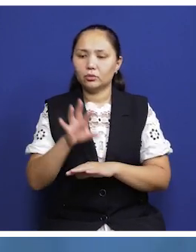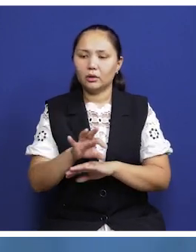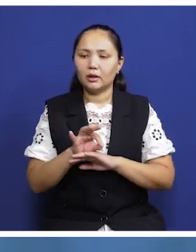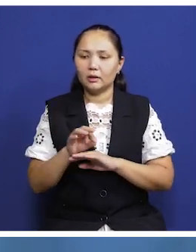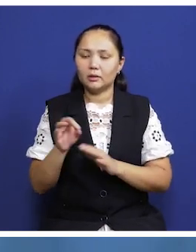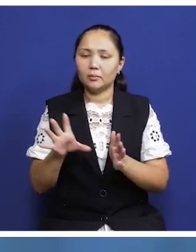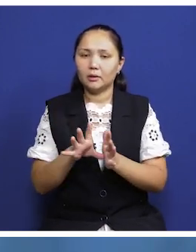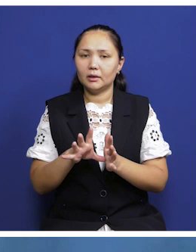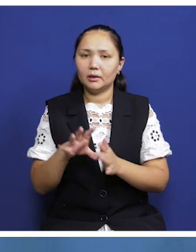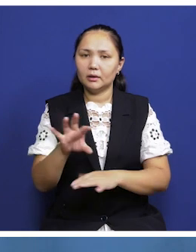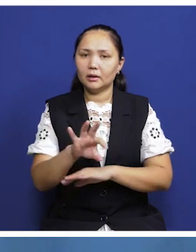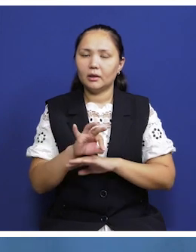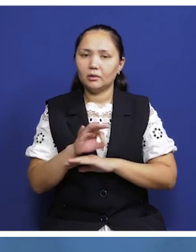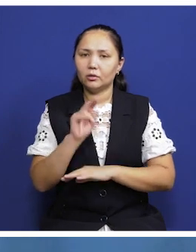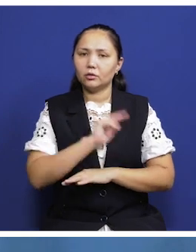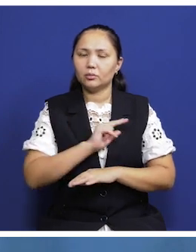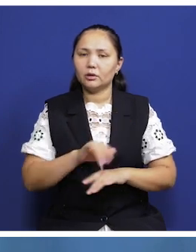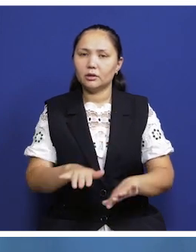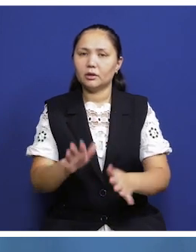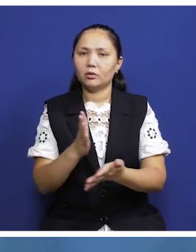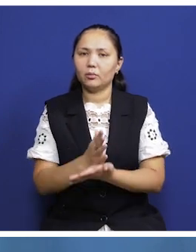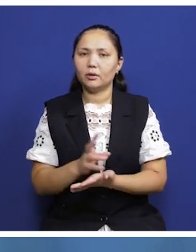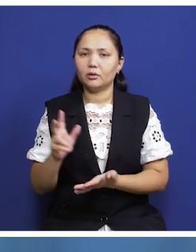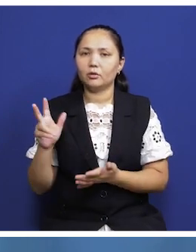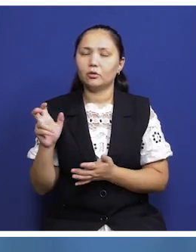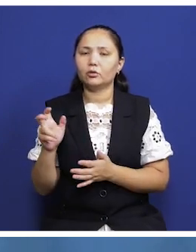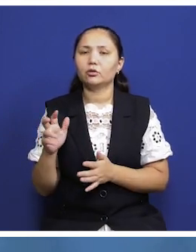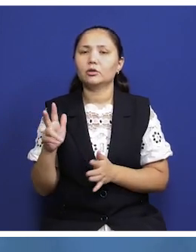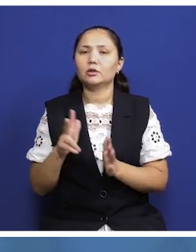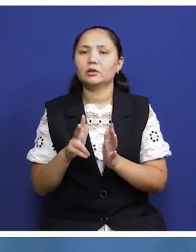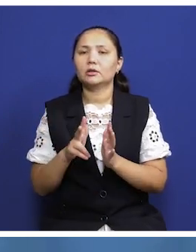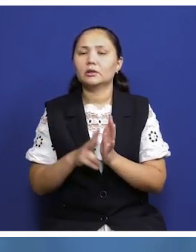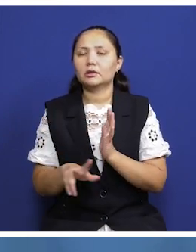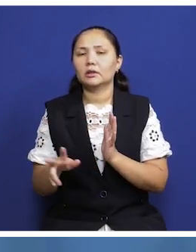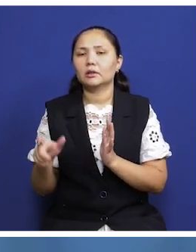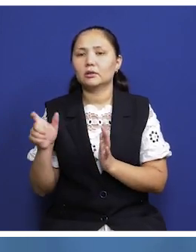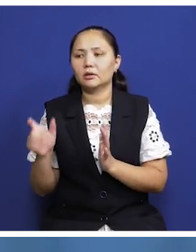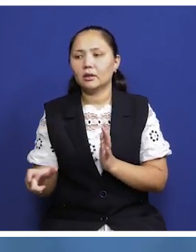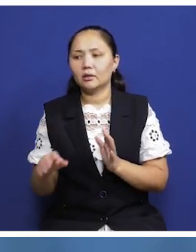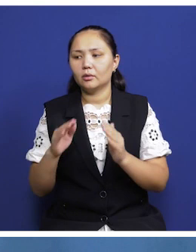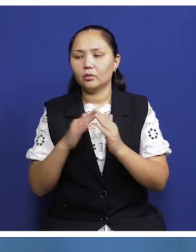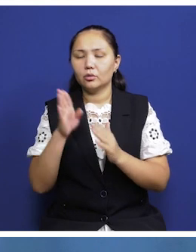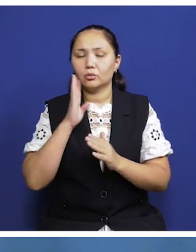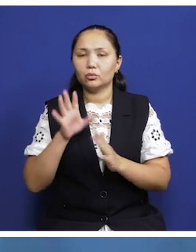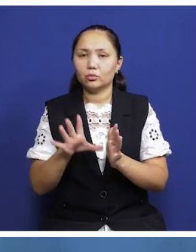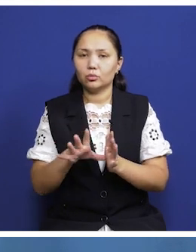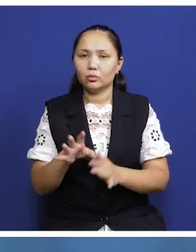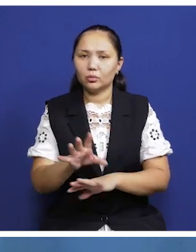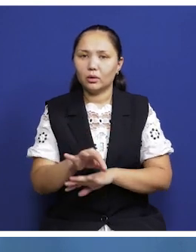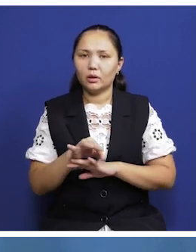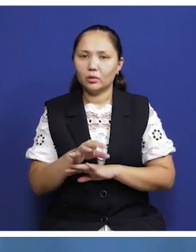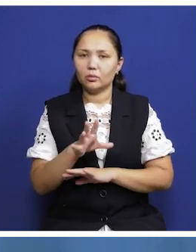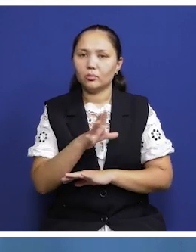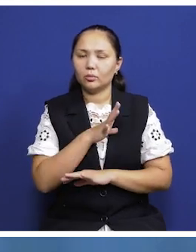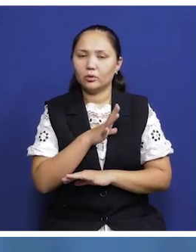ету бойынша жұмыстар жүргізілуде. Нәтижесінде 308 жеке тұрғын үйге осындай сумен және электр энергиясымен